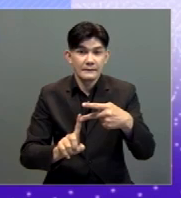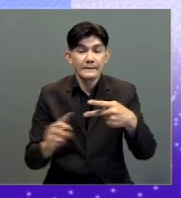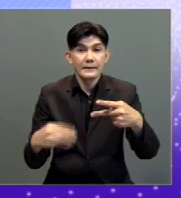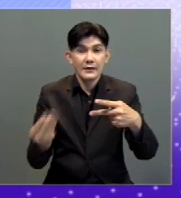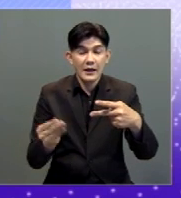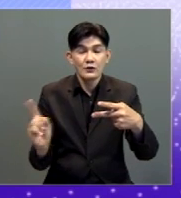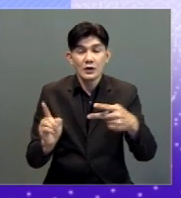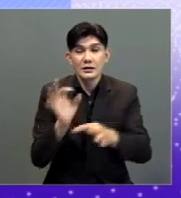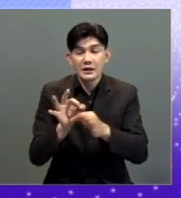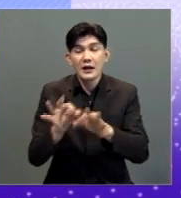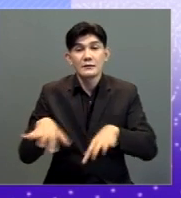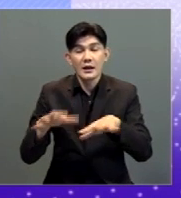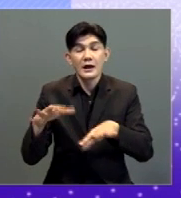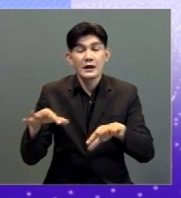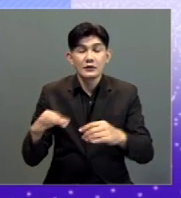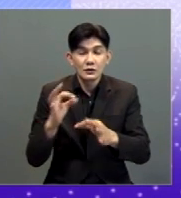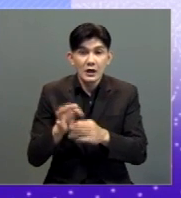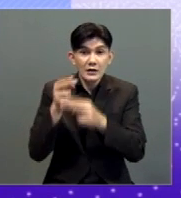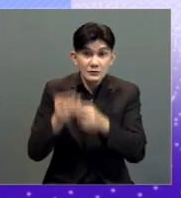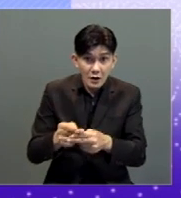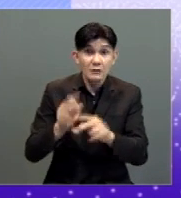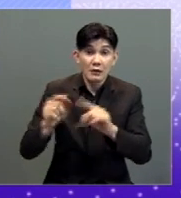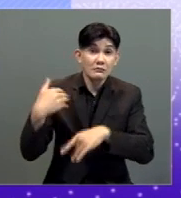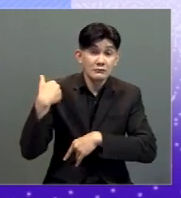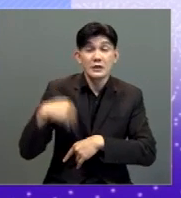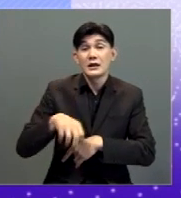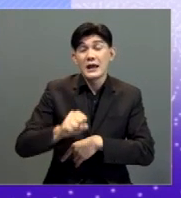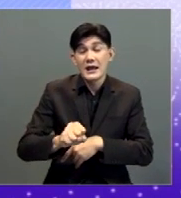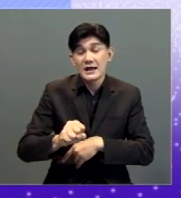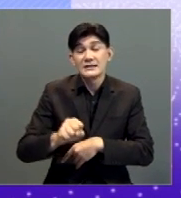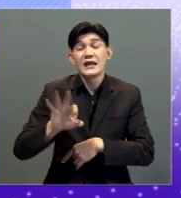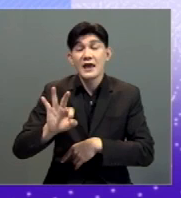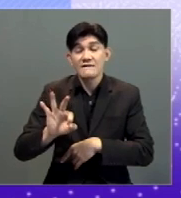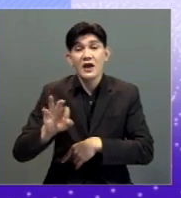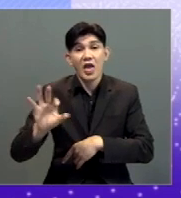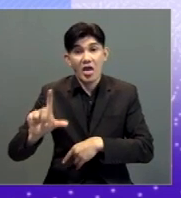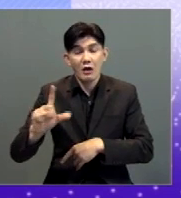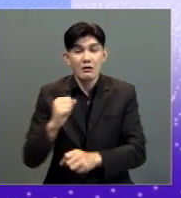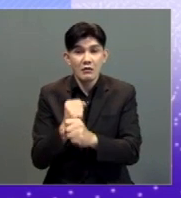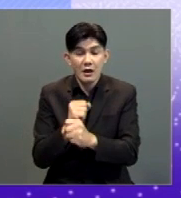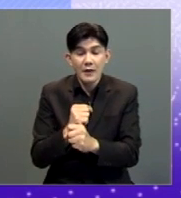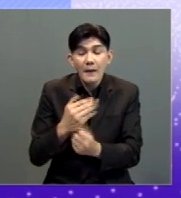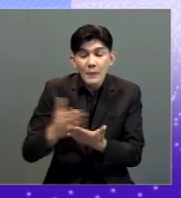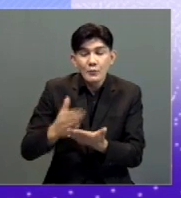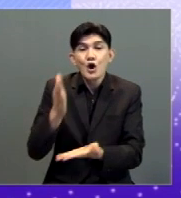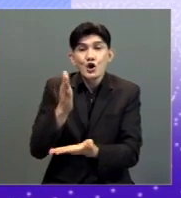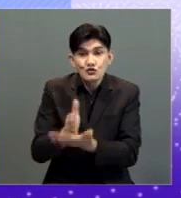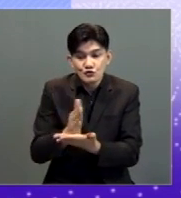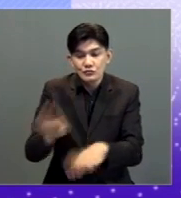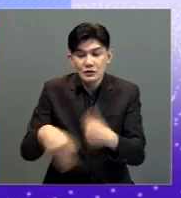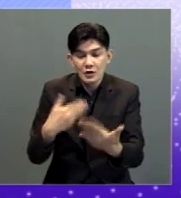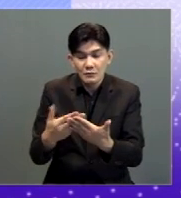จะให้ธนาคารพาณิชย์และธนาคารเฉพาะกิจหรือว่า SFL เนี่ยนะคะทำการพักชำระหนี้ทั้ง